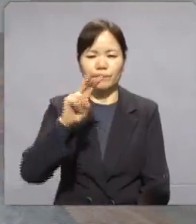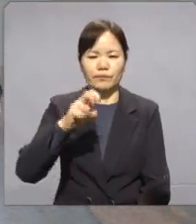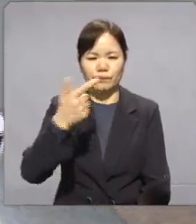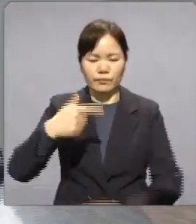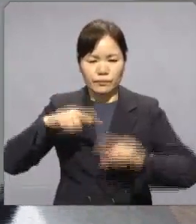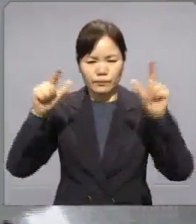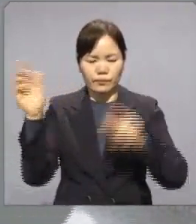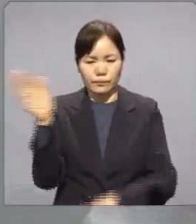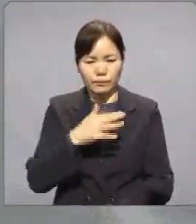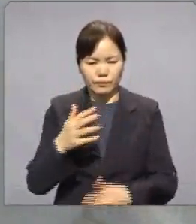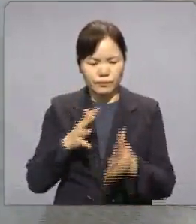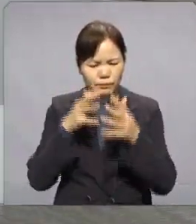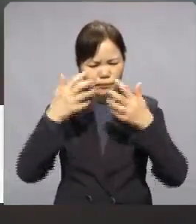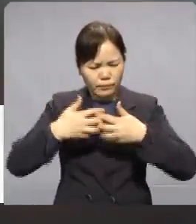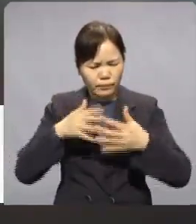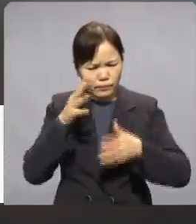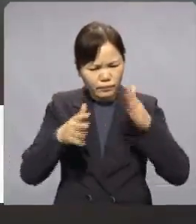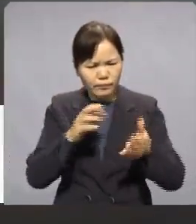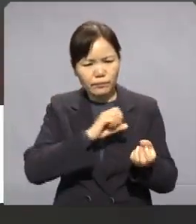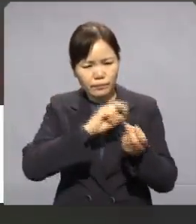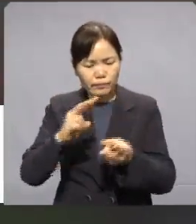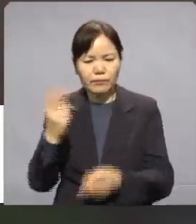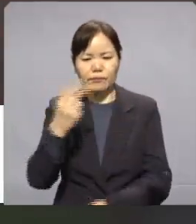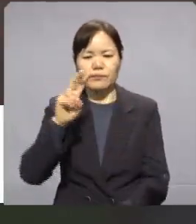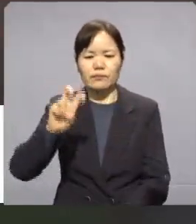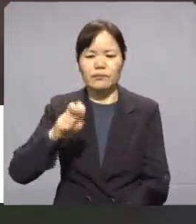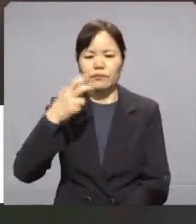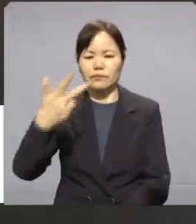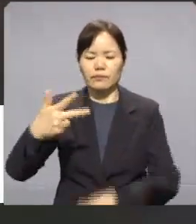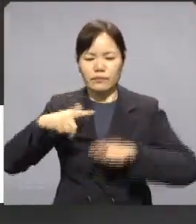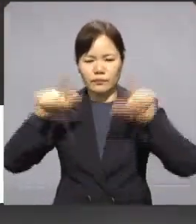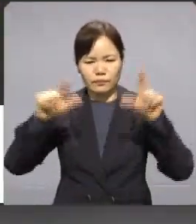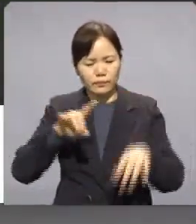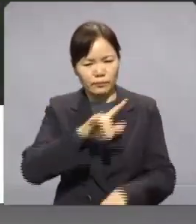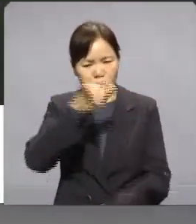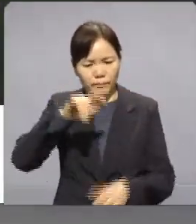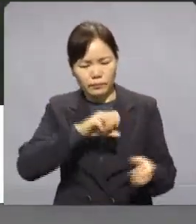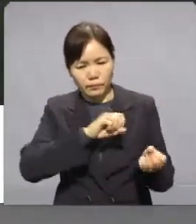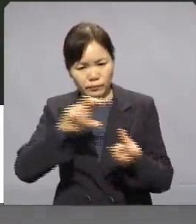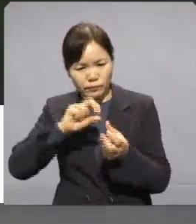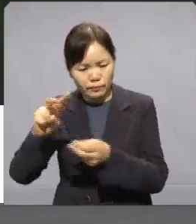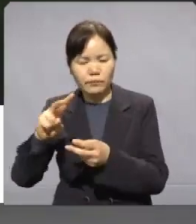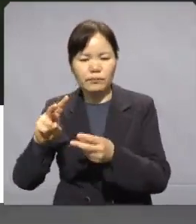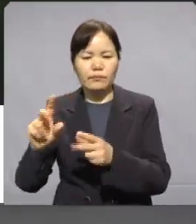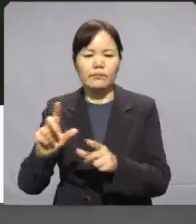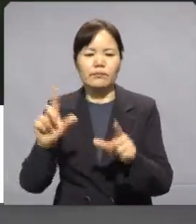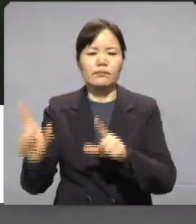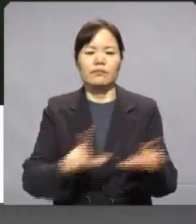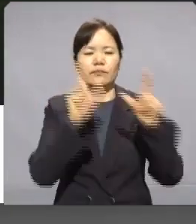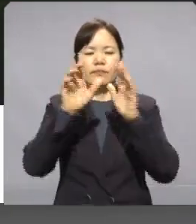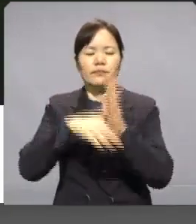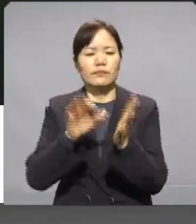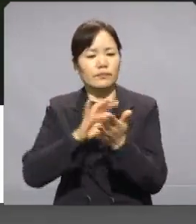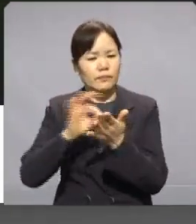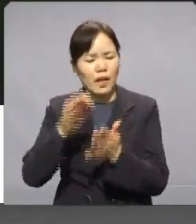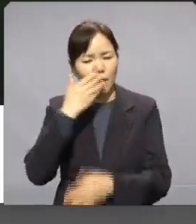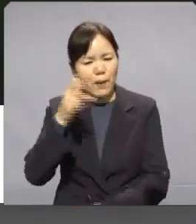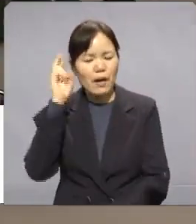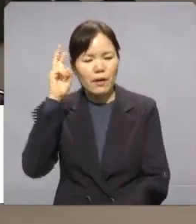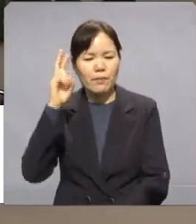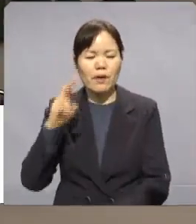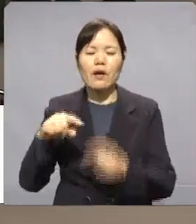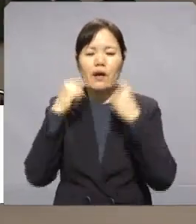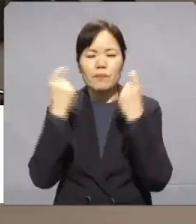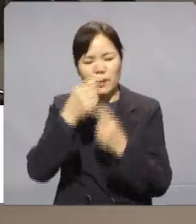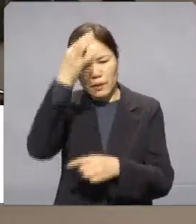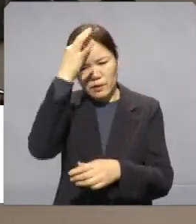2026년부터 로봇 배송을, 2027년에는 드론 배송을 일상적으로 사용할 수 있을 전망입니다. 정부는 민간